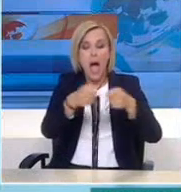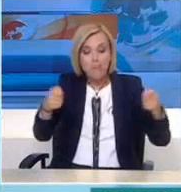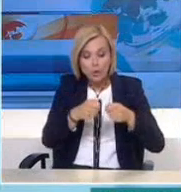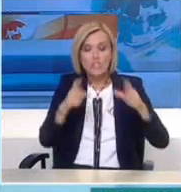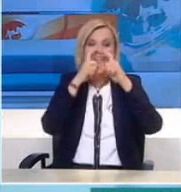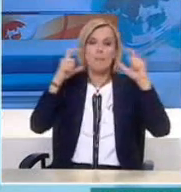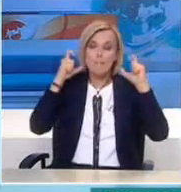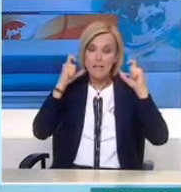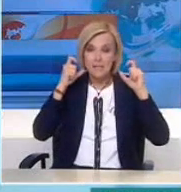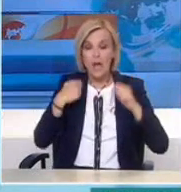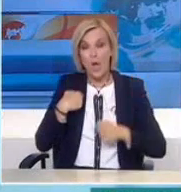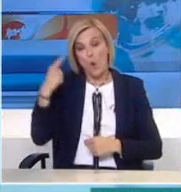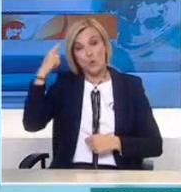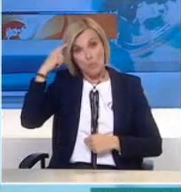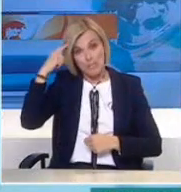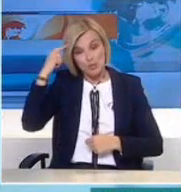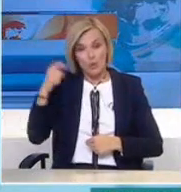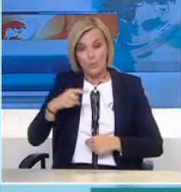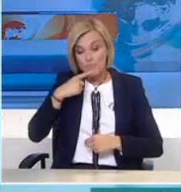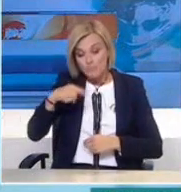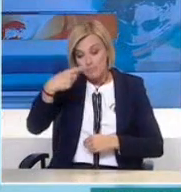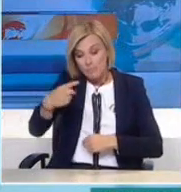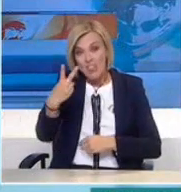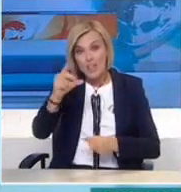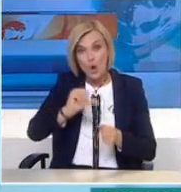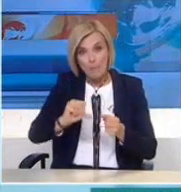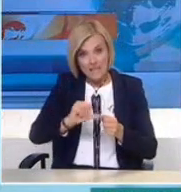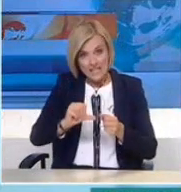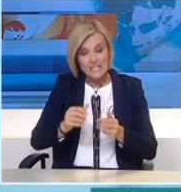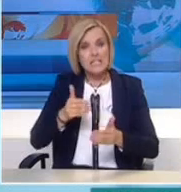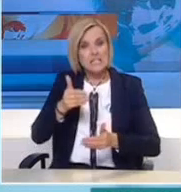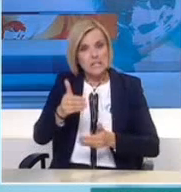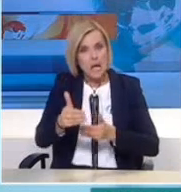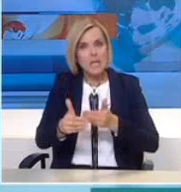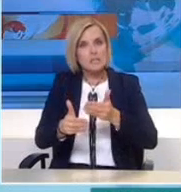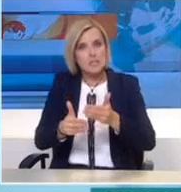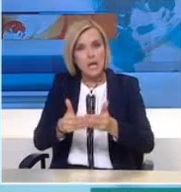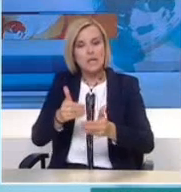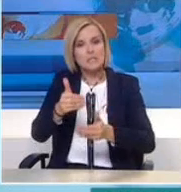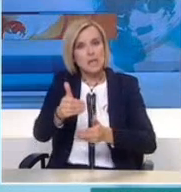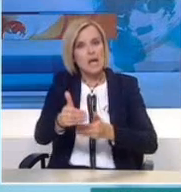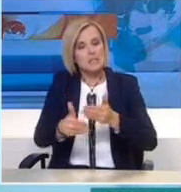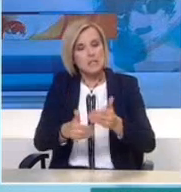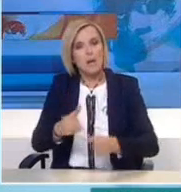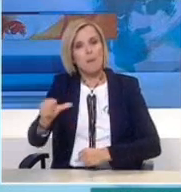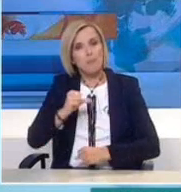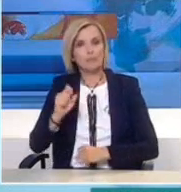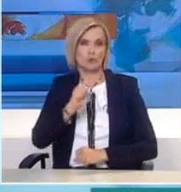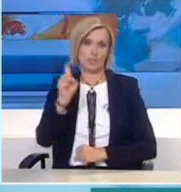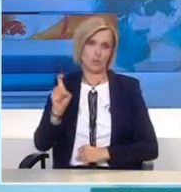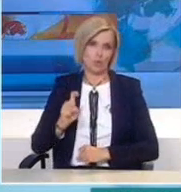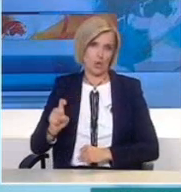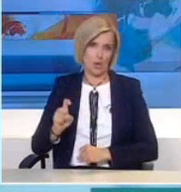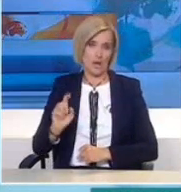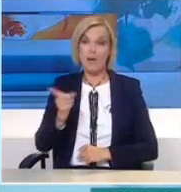τους επόμενους δύο μήνες, με τη σταδιακή άρση των μέτρων, έχει έρθει σιγά σιγά η ώρα να χαλαρώσουμε, γι' αυτό το κάνουμε όλο αυτό, αλλά